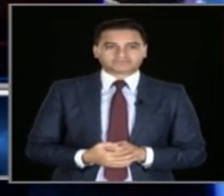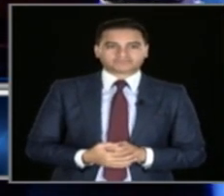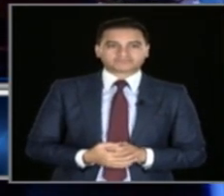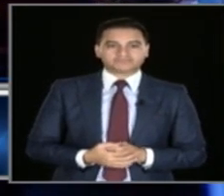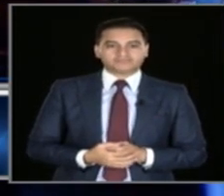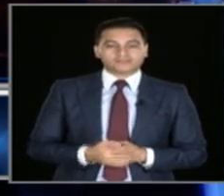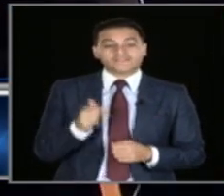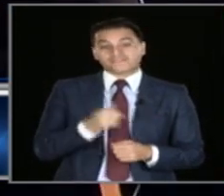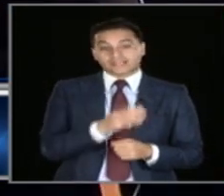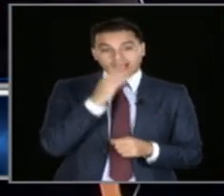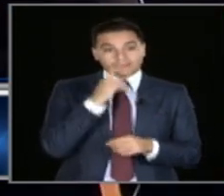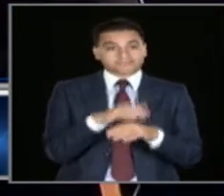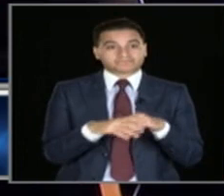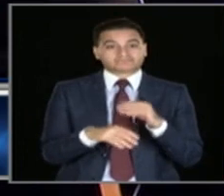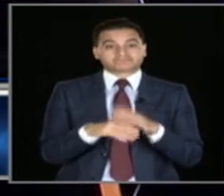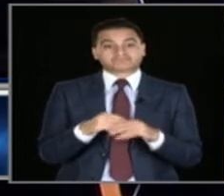في إجابة؟